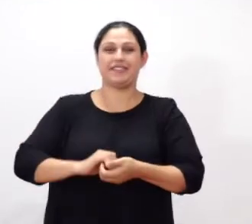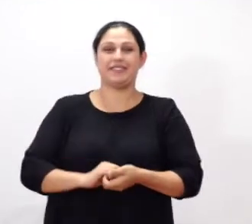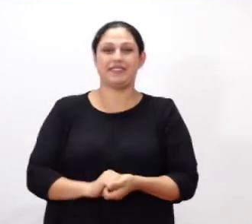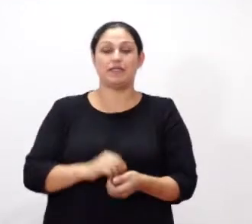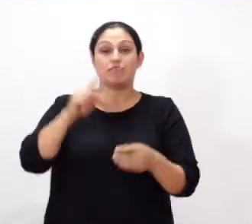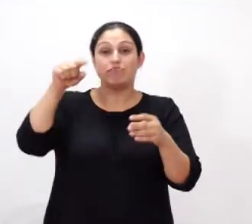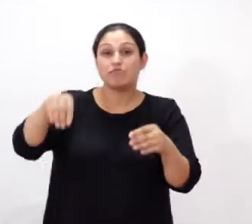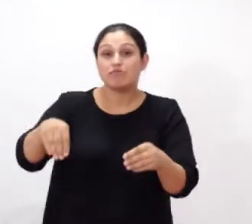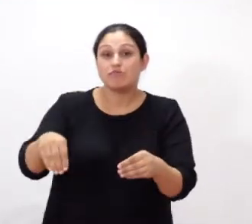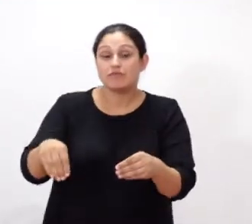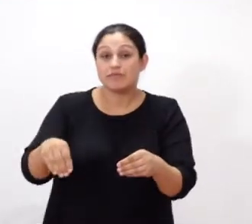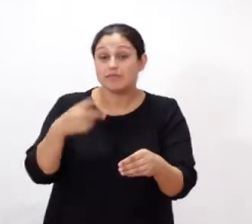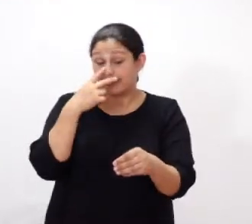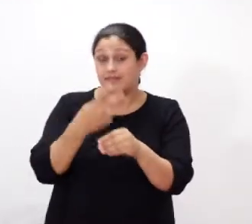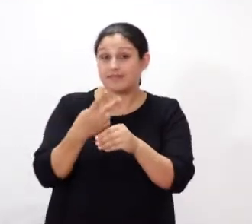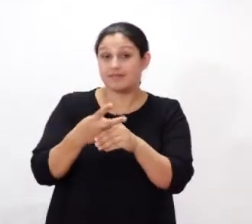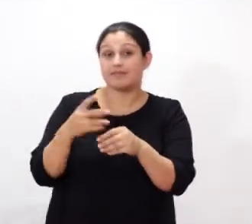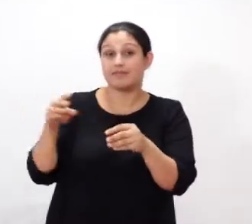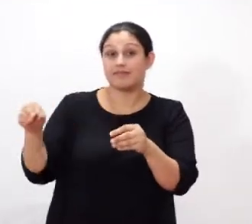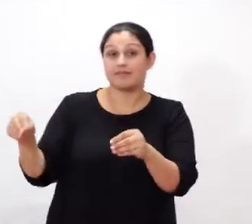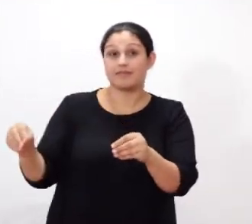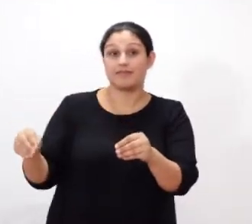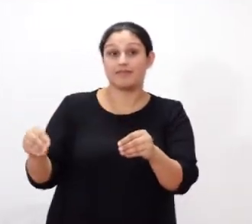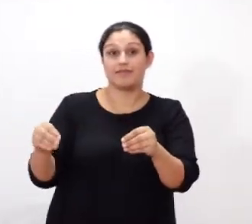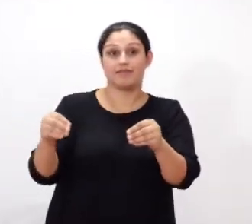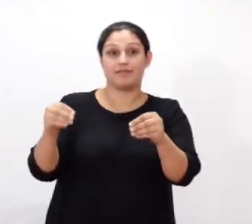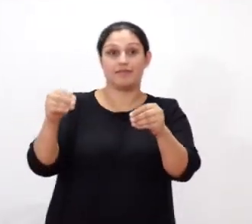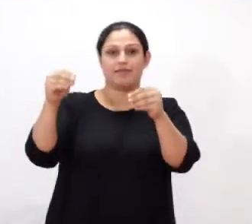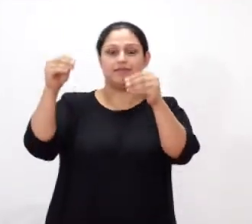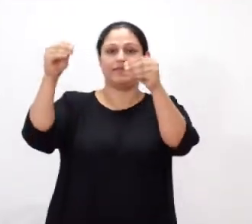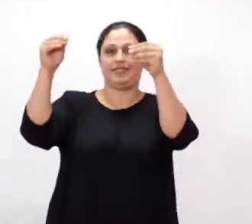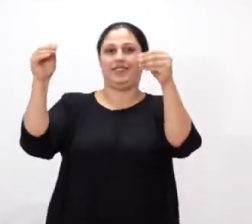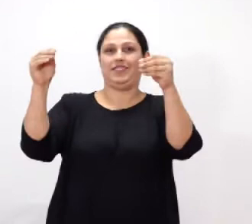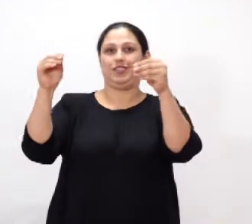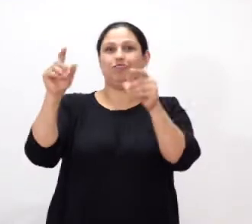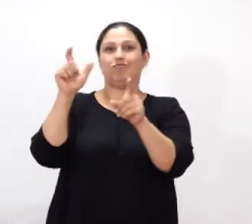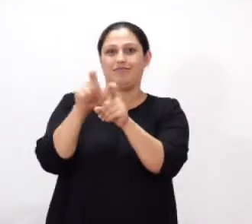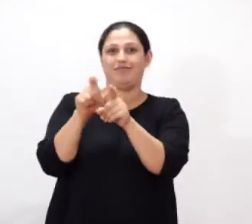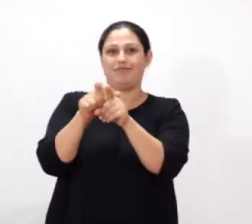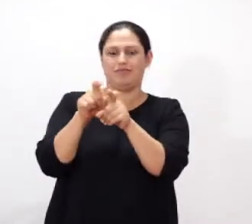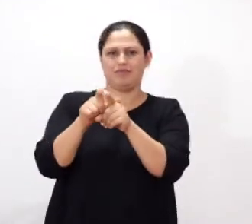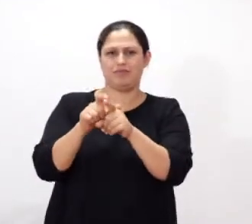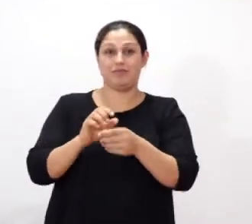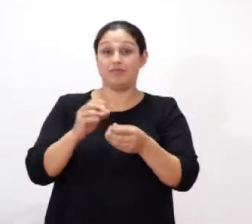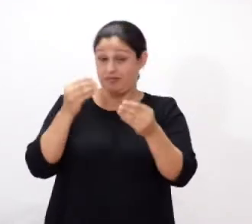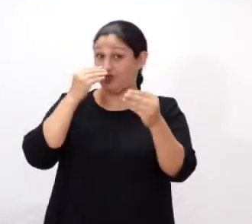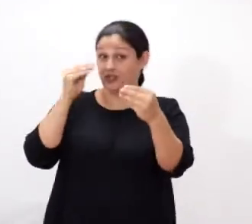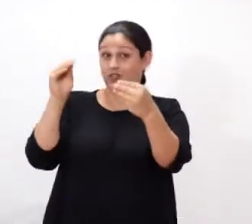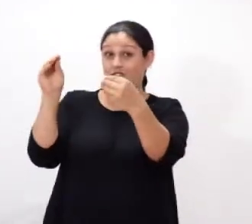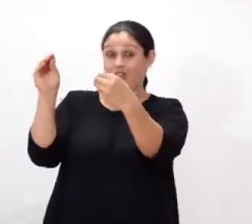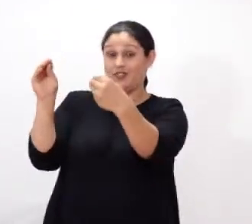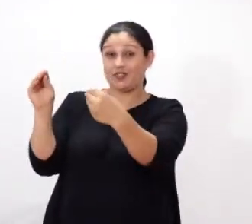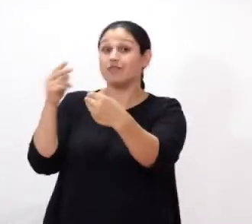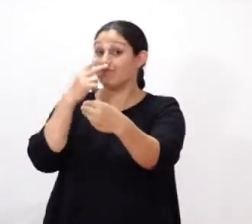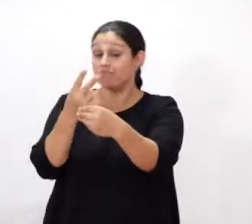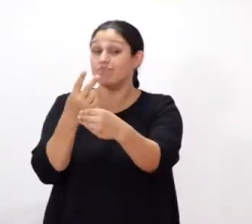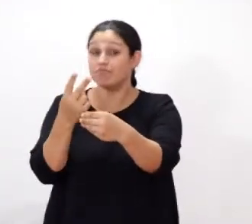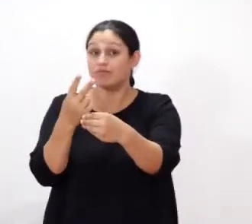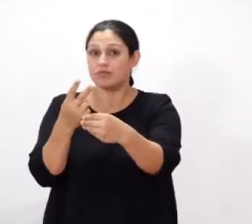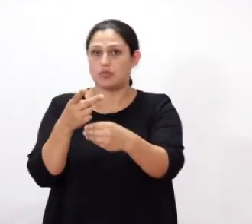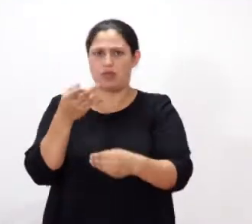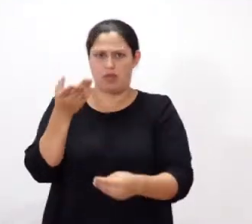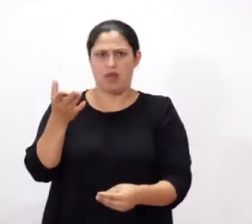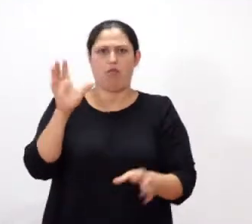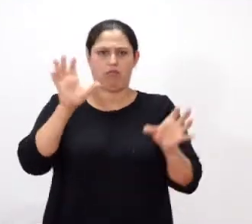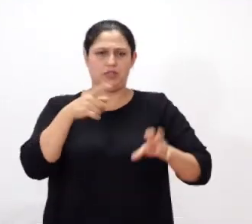بزن بشه حاضر من به شما نشان میدهم انا این حرف انا دیده او این